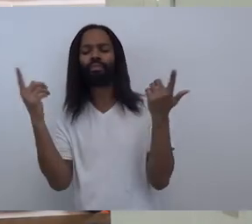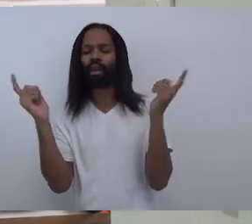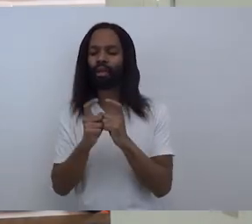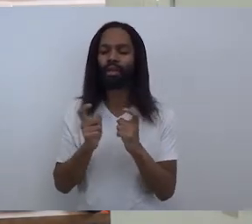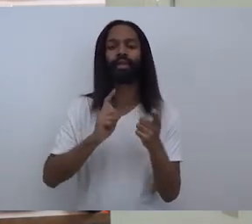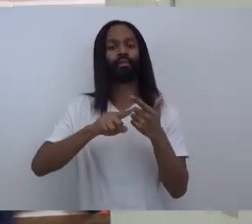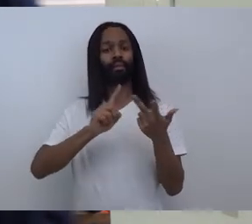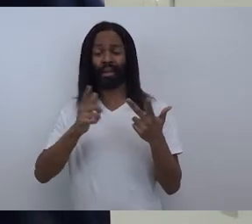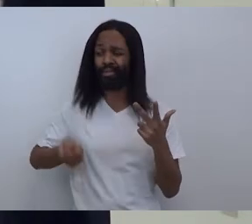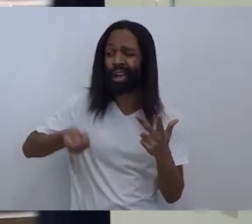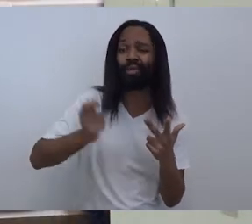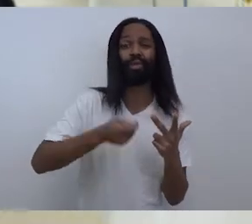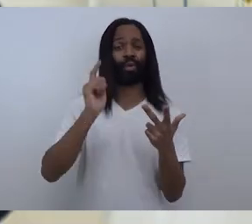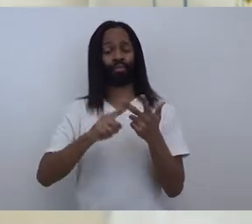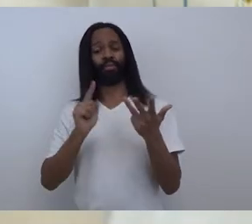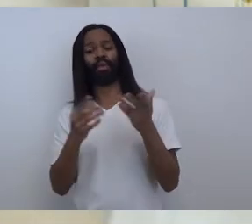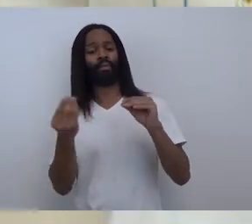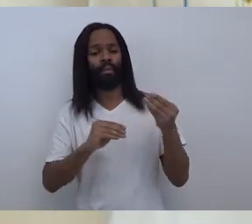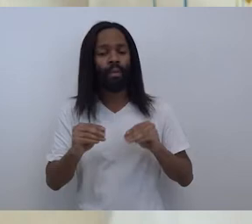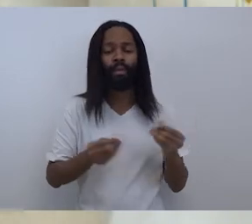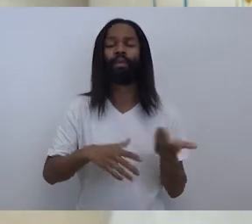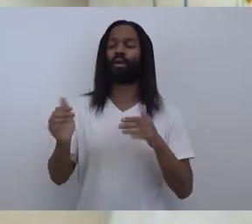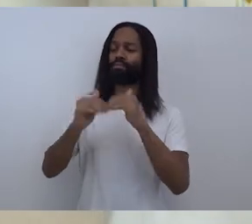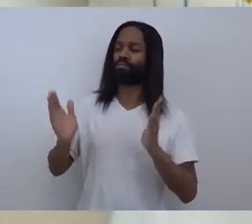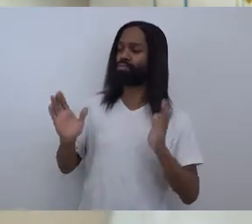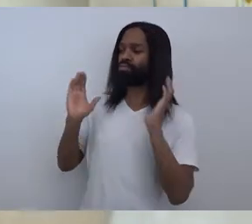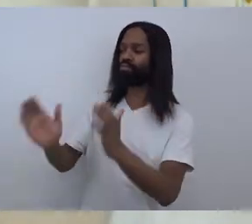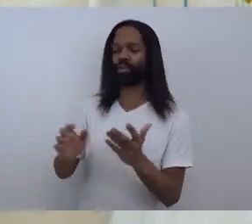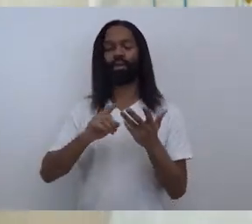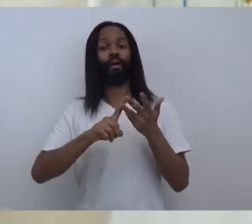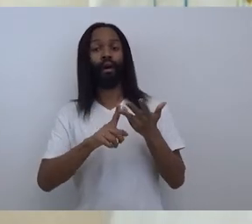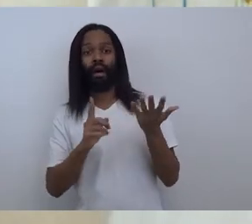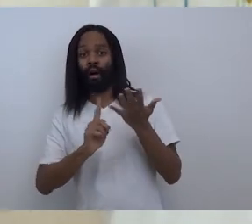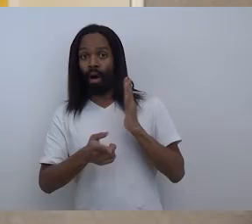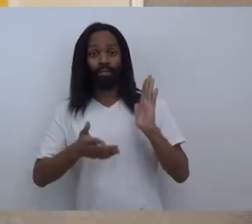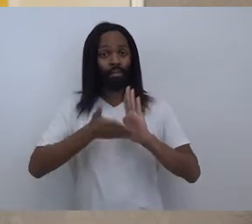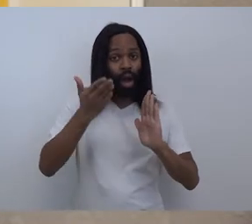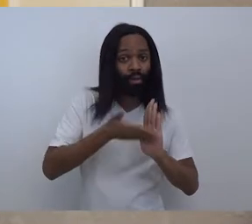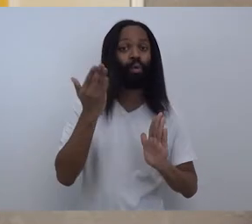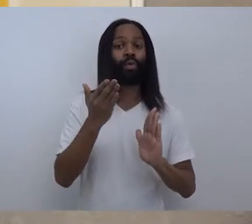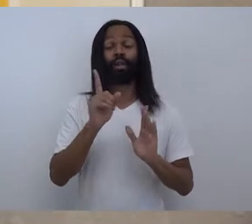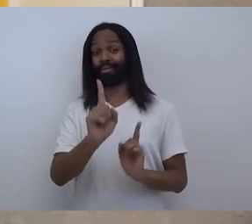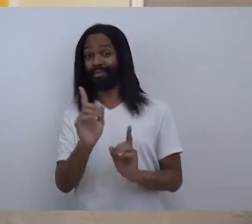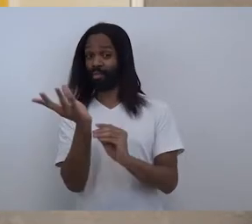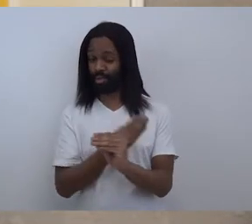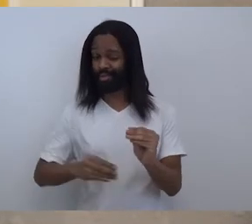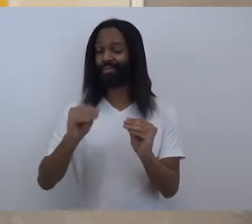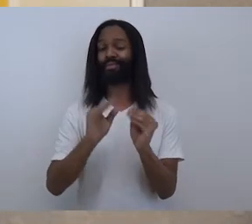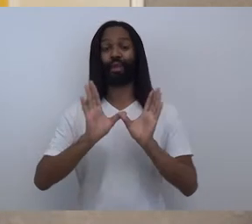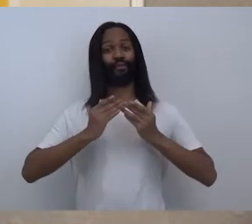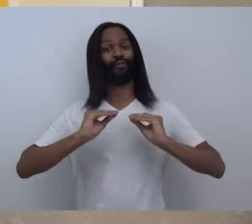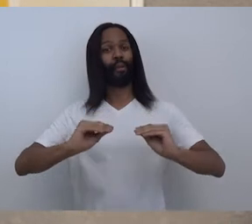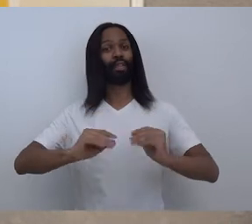plomberie, électricité, peinture, monteur, poseur, installateur, dans la maçonnerie également, et